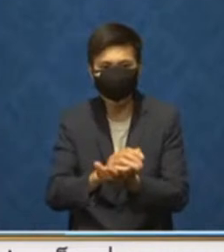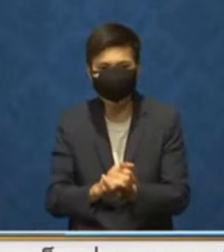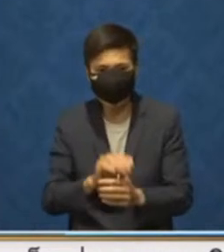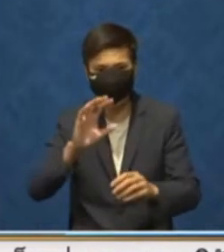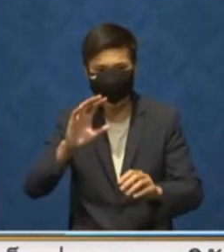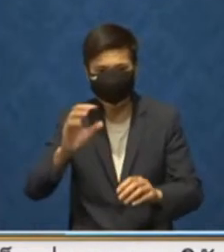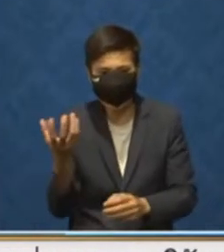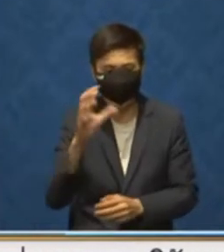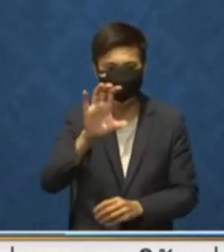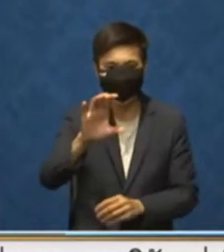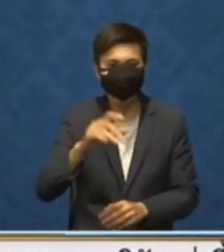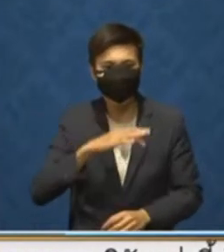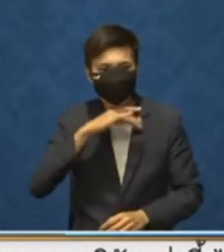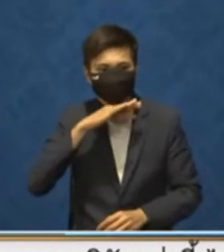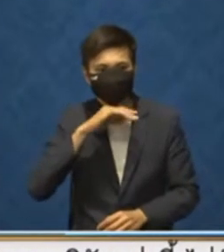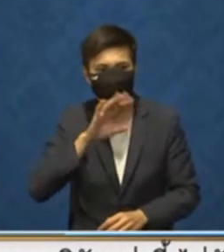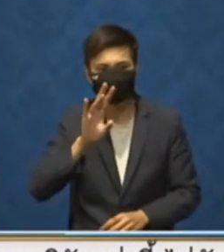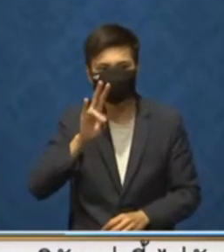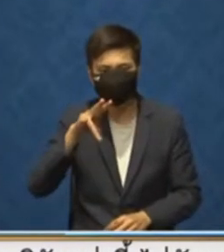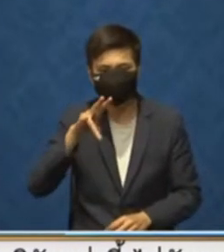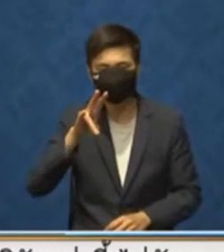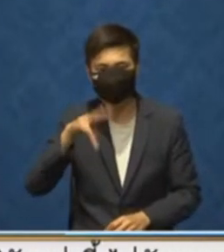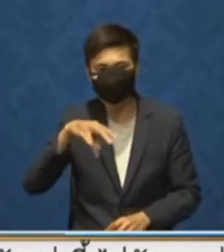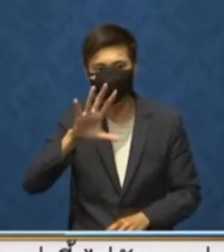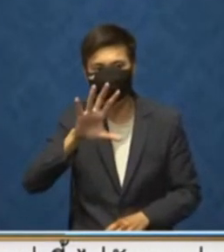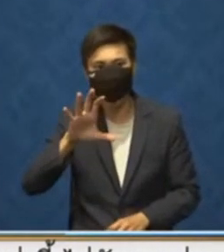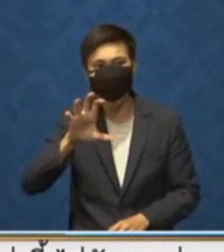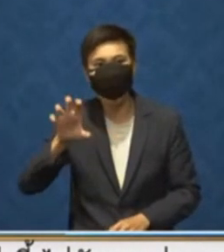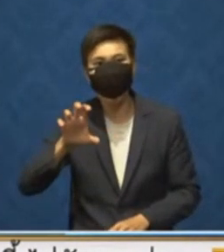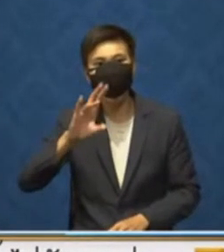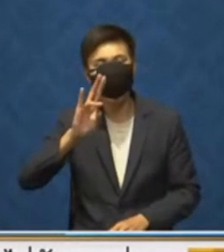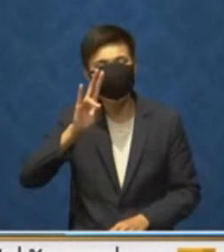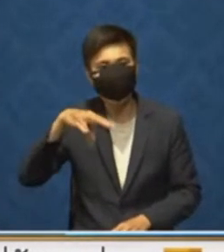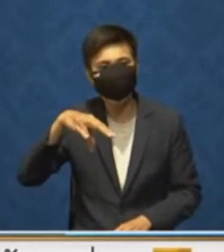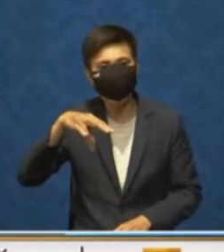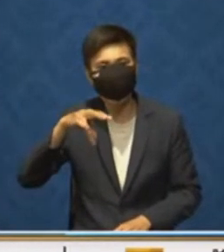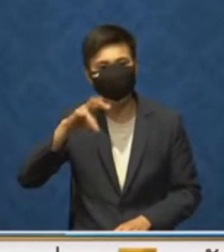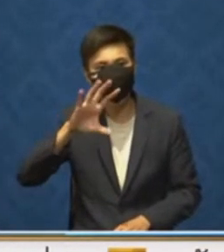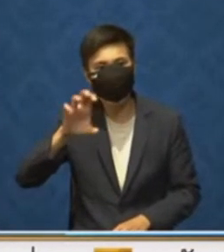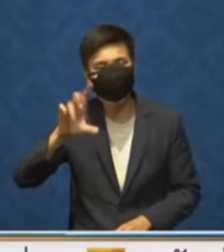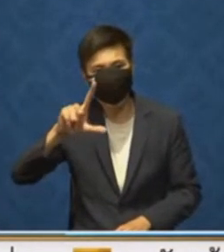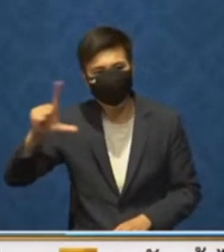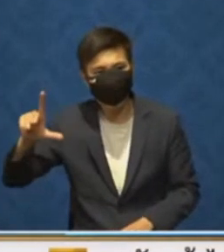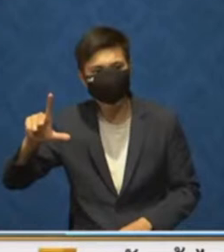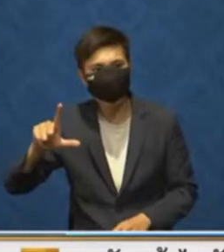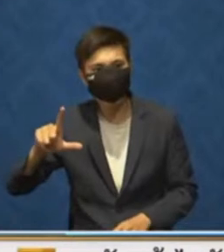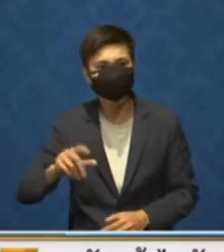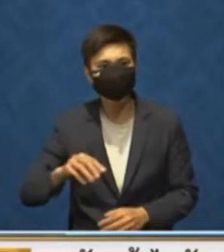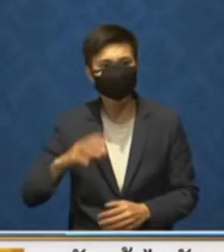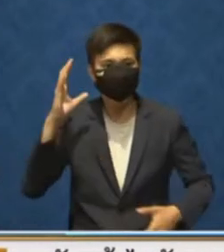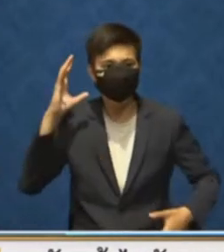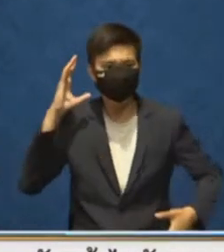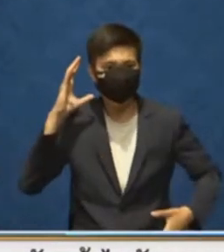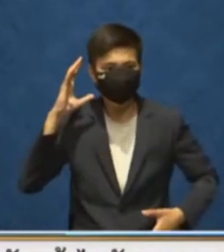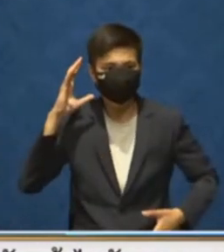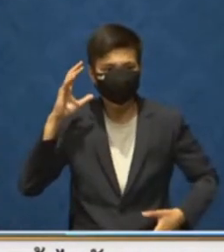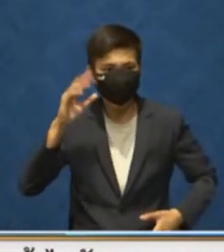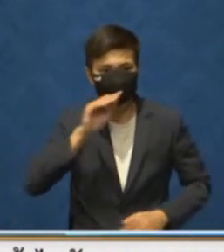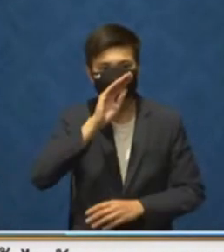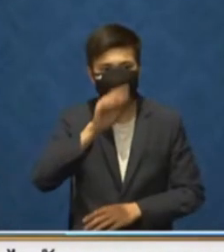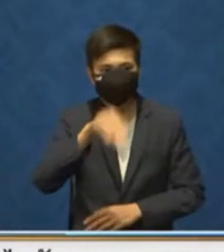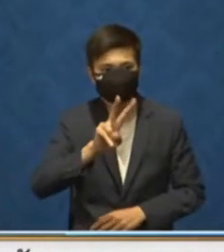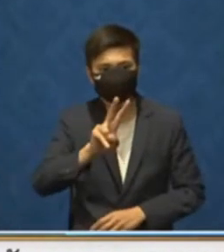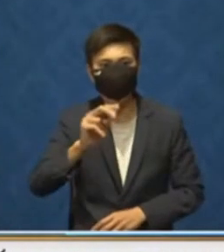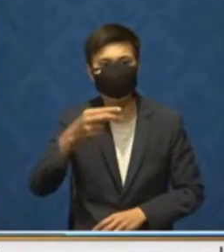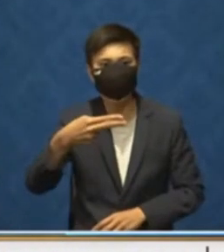หมูมี 75ล้านเซลล์ลิง 7พันล้านเซลล์นะครับน้าช้างสองแสนห้าหมื่นเจ็ด